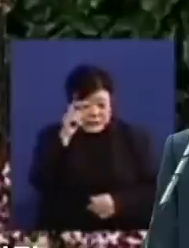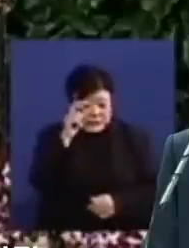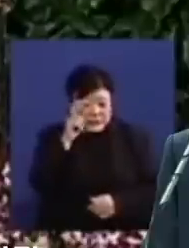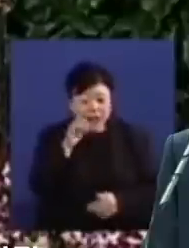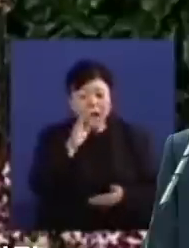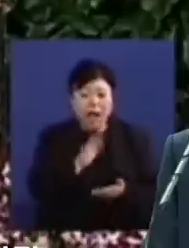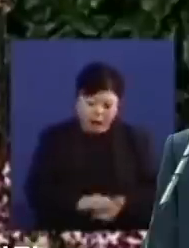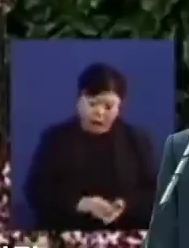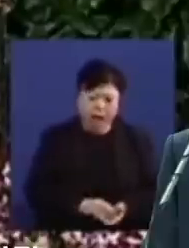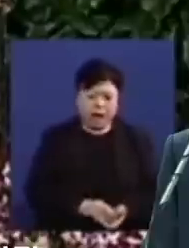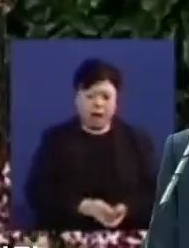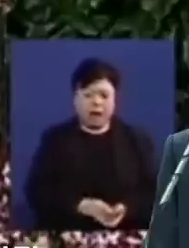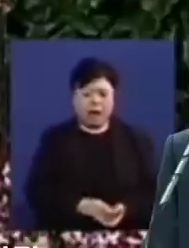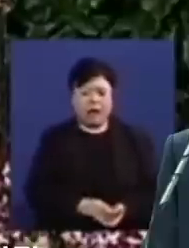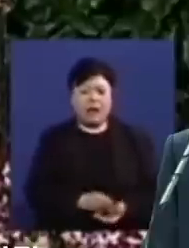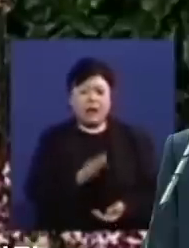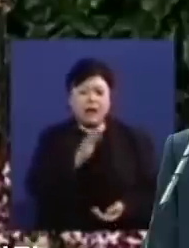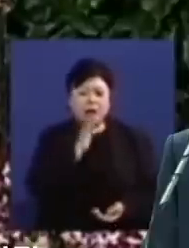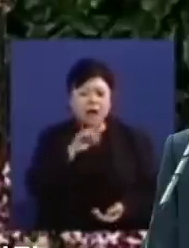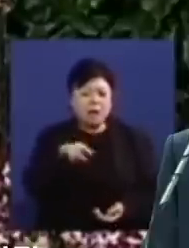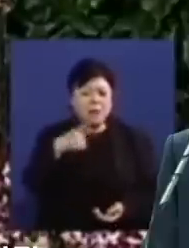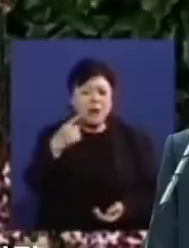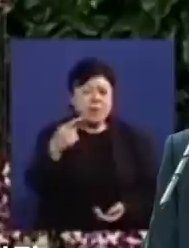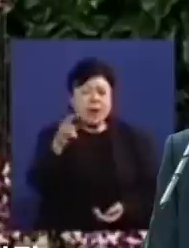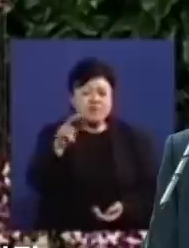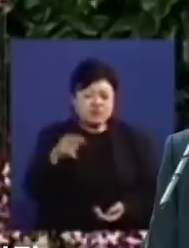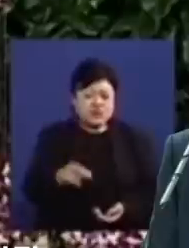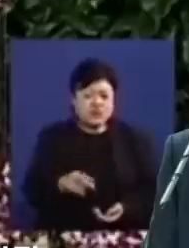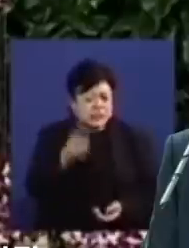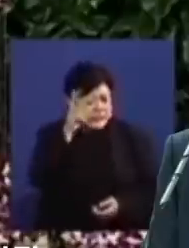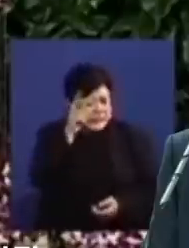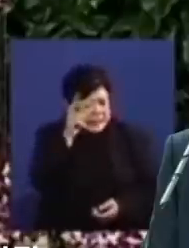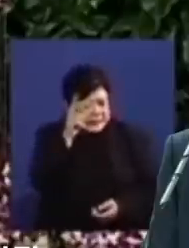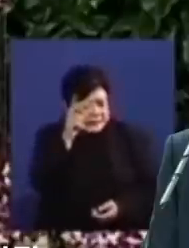야, 100만 불짜리 사진이다.